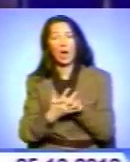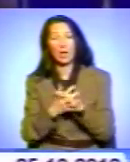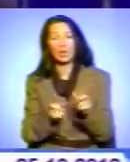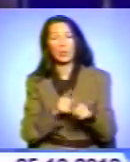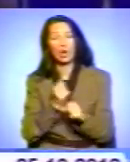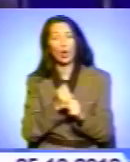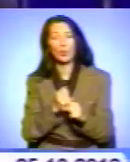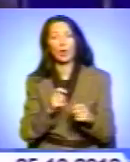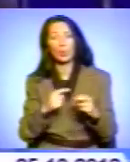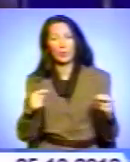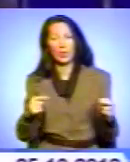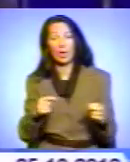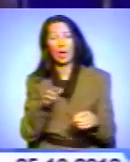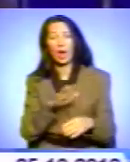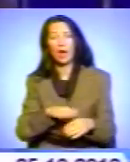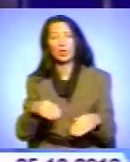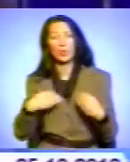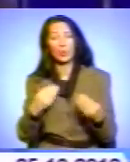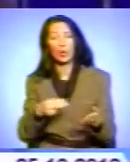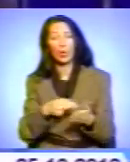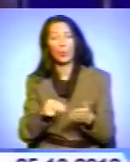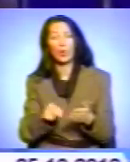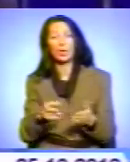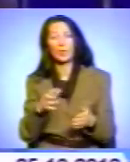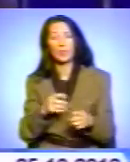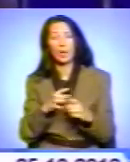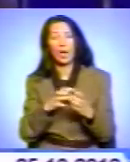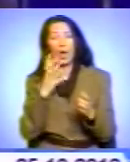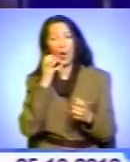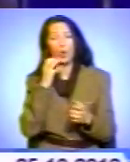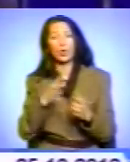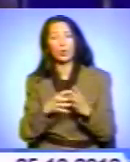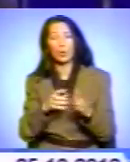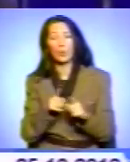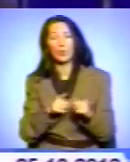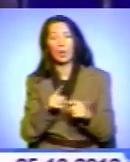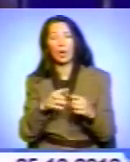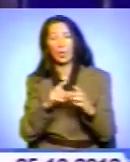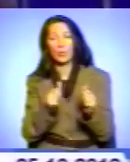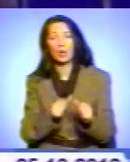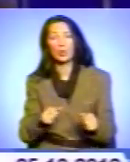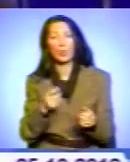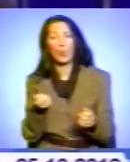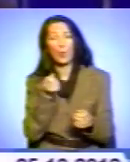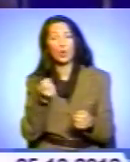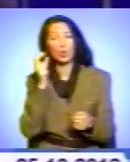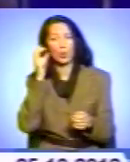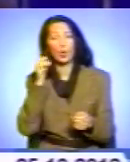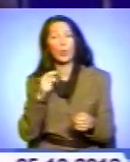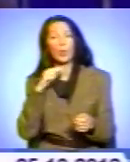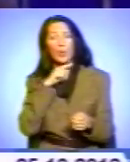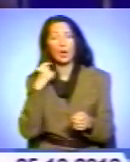краю запропонують тернополянам придбати городину, садовину, м'ясо, ковбасні вироби, молокопродукти, борошно, крупи, мед та іншу